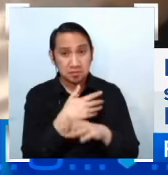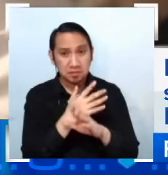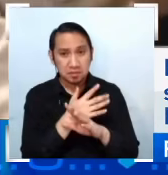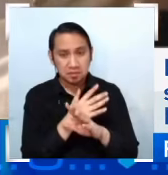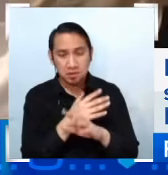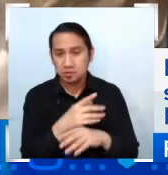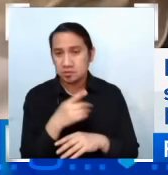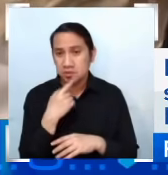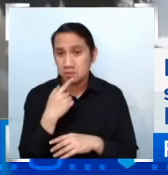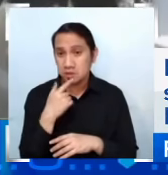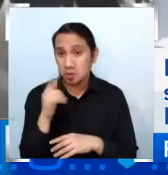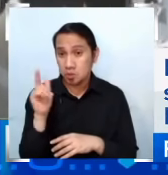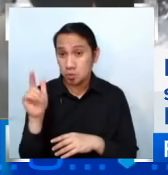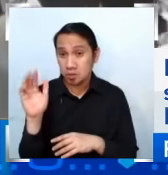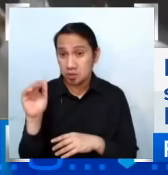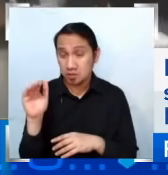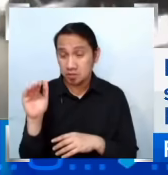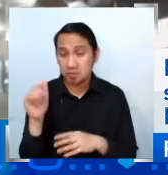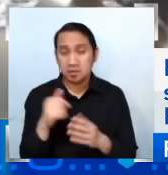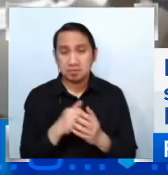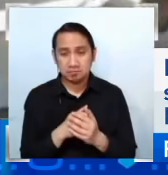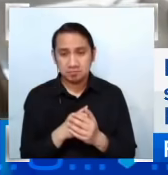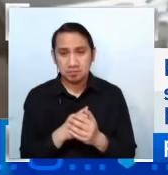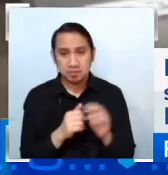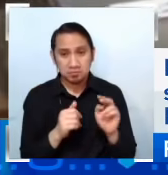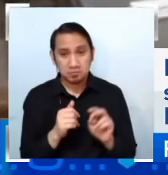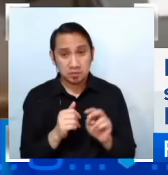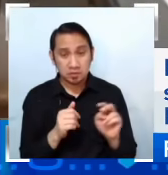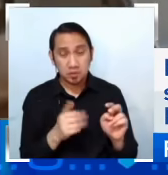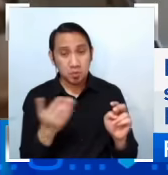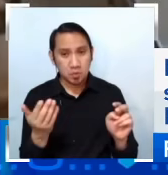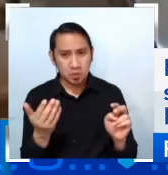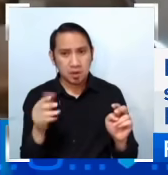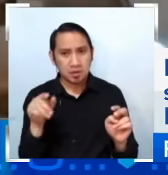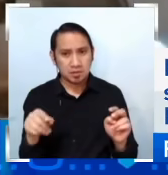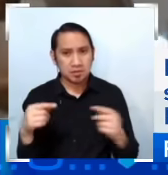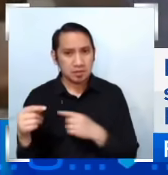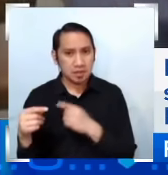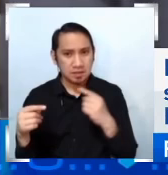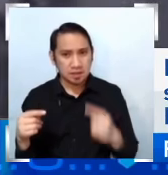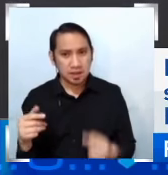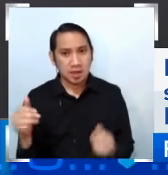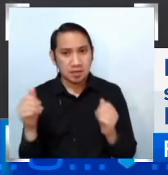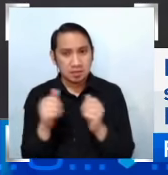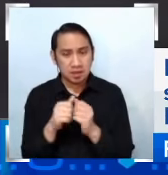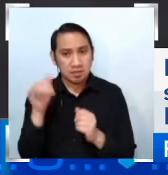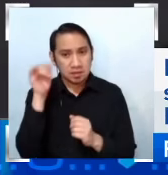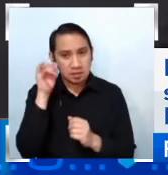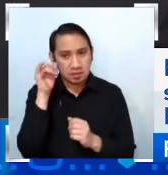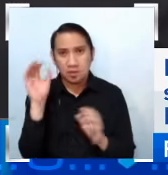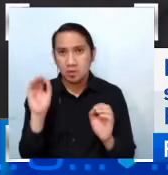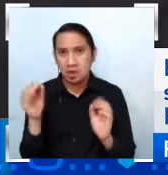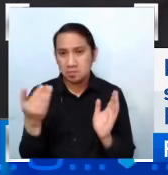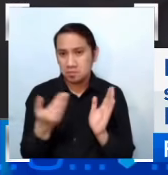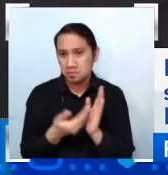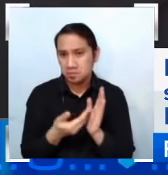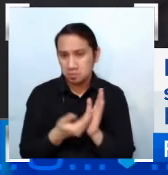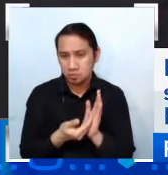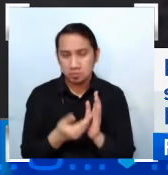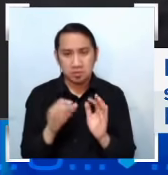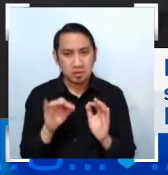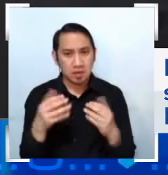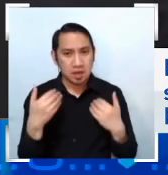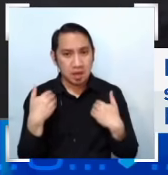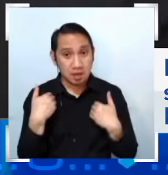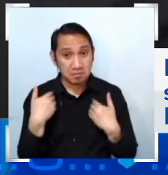daw nang mag-tour si Duterte sa Fullwind offices sa Xiamen sa China kasama si Yang. Wala naman daw ebidensya pa ngayon kung nakatanggap ng campaign funds ang Pangulo